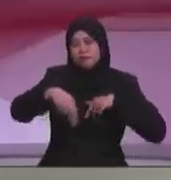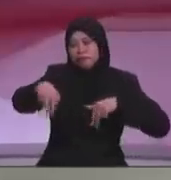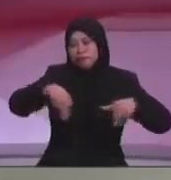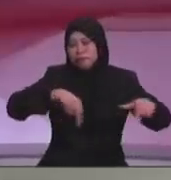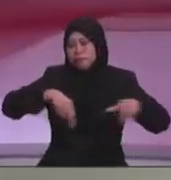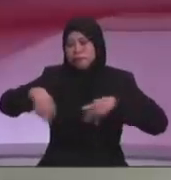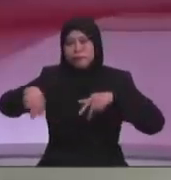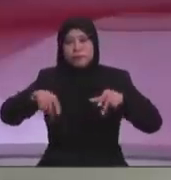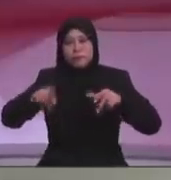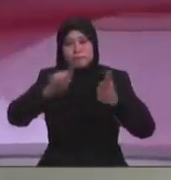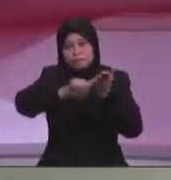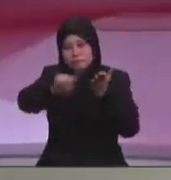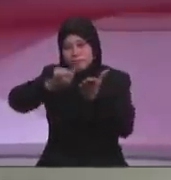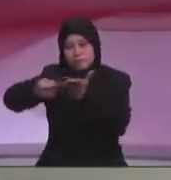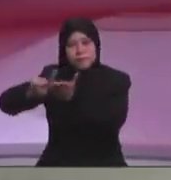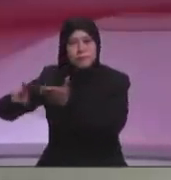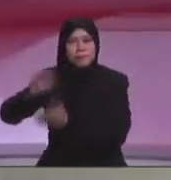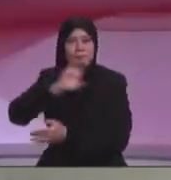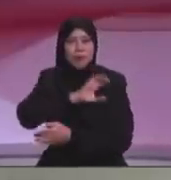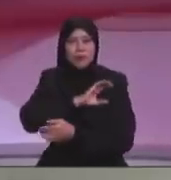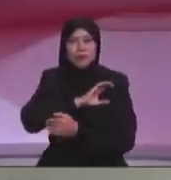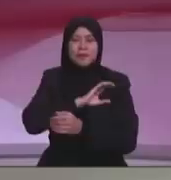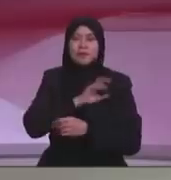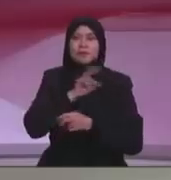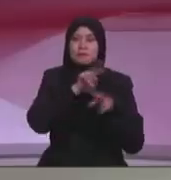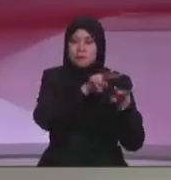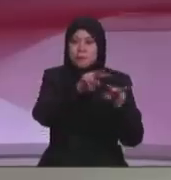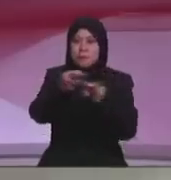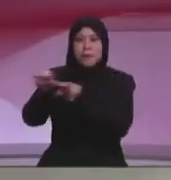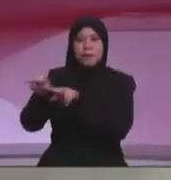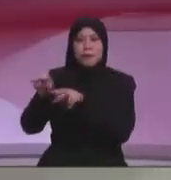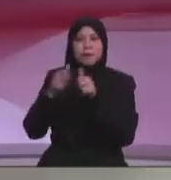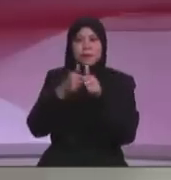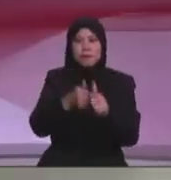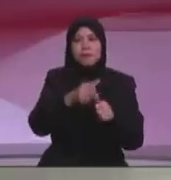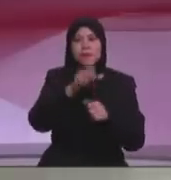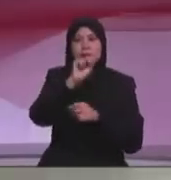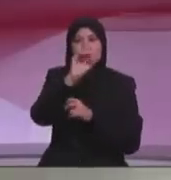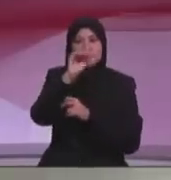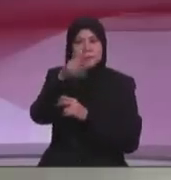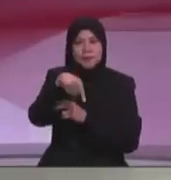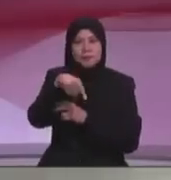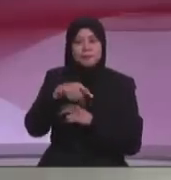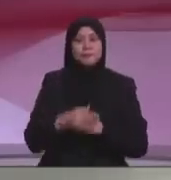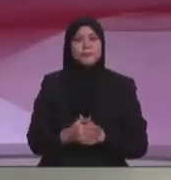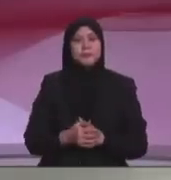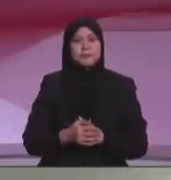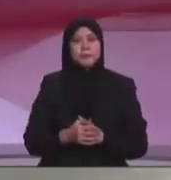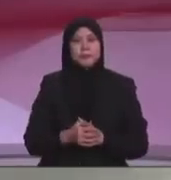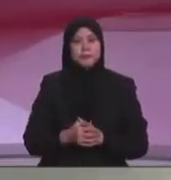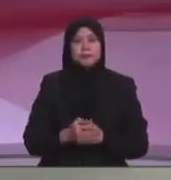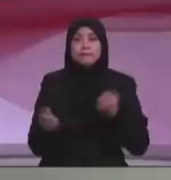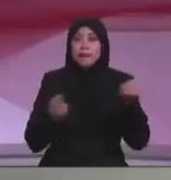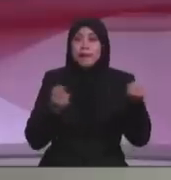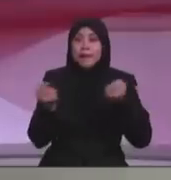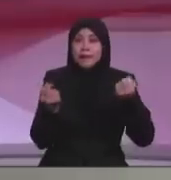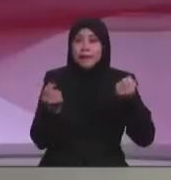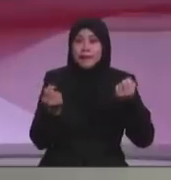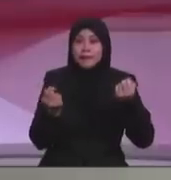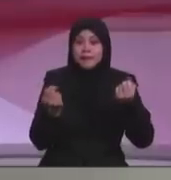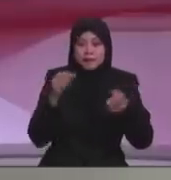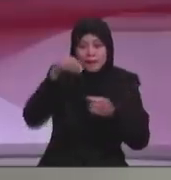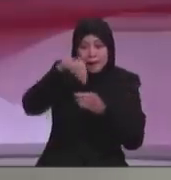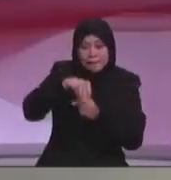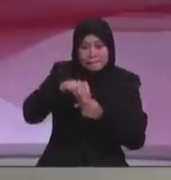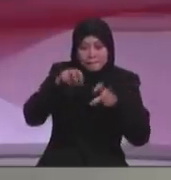untuk memastikan pematuhan SOP. Yang kedua, dari segi kenderaan, kita tidak lagi menghadkan